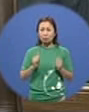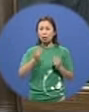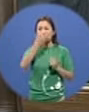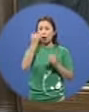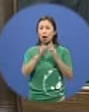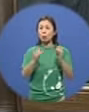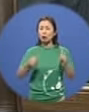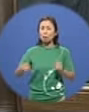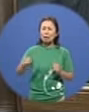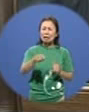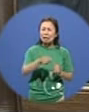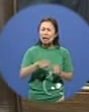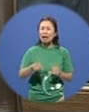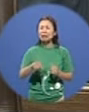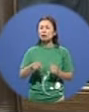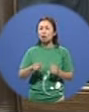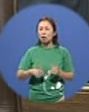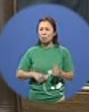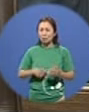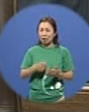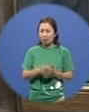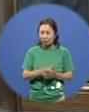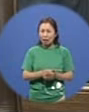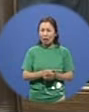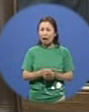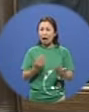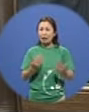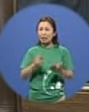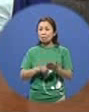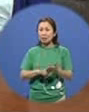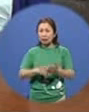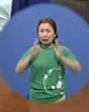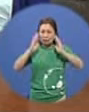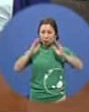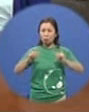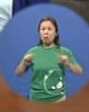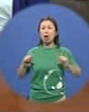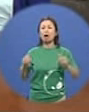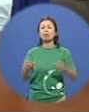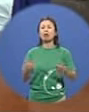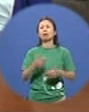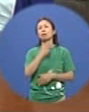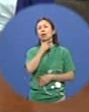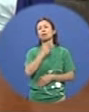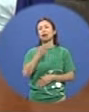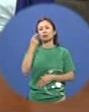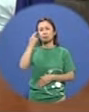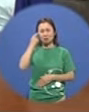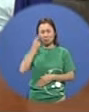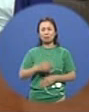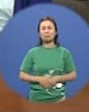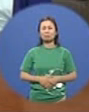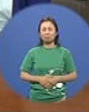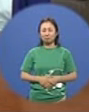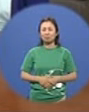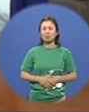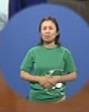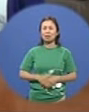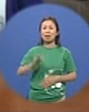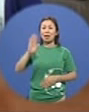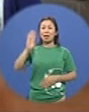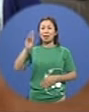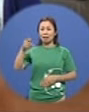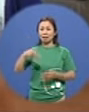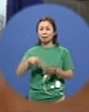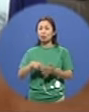ねそれで決まったら必死で働こうということじゃないですかねうんそうですね件の方で十分な情報を今